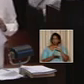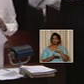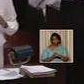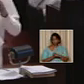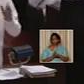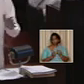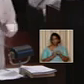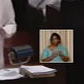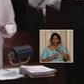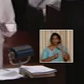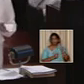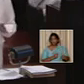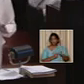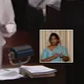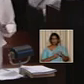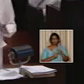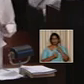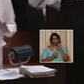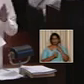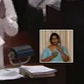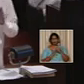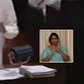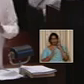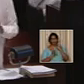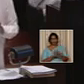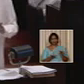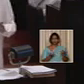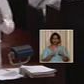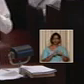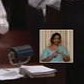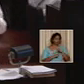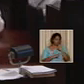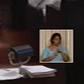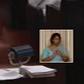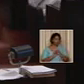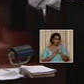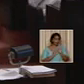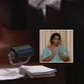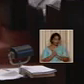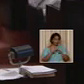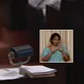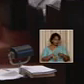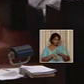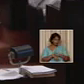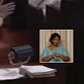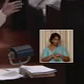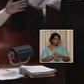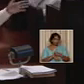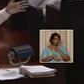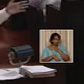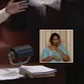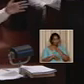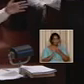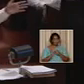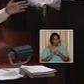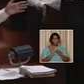කරනවා. විනිසුරුවන් අපි අපහසුතාවයකට ලක් කරනවා. ඒ නිසා මම ඉල්ලීමක් කරන්න කැමතියි ගරු අගමැතිතුමත් සිටින මේ මොහොතේ බොරුවට බිලියන